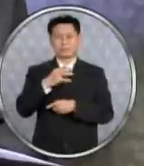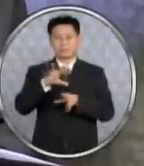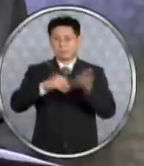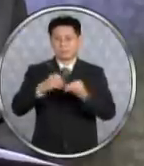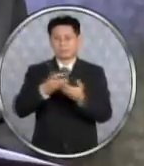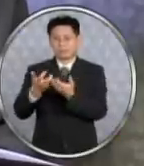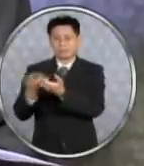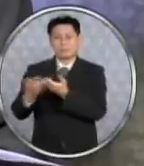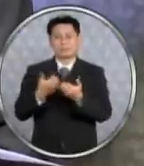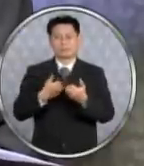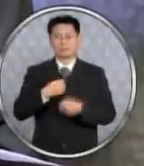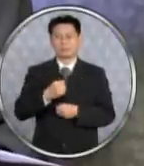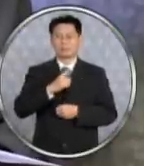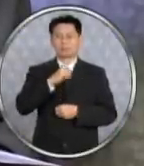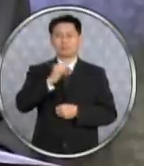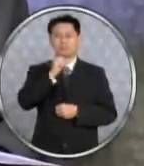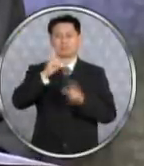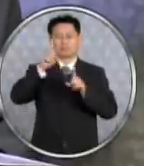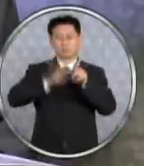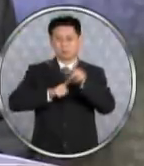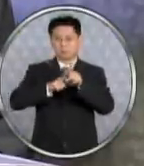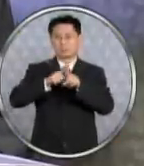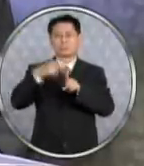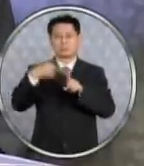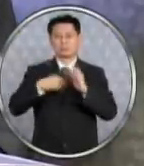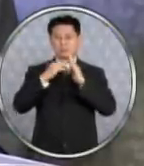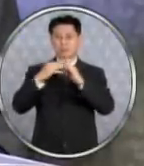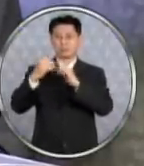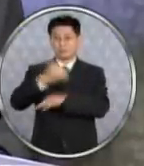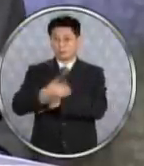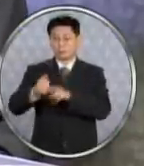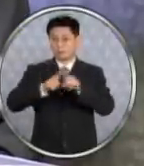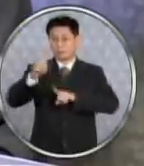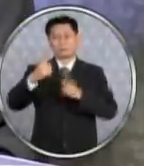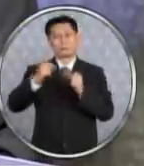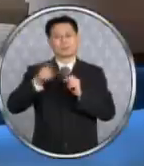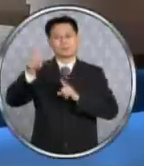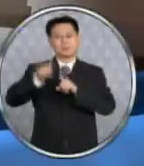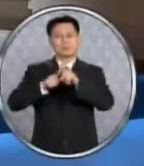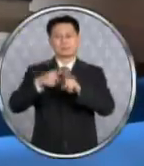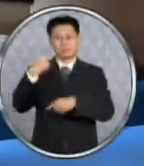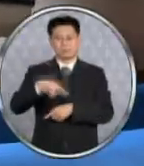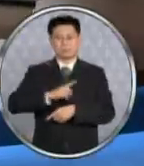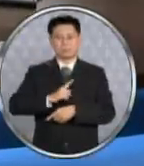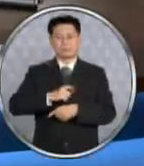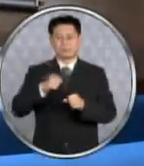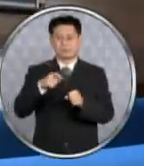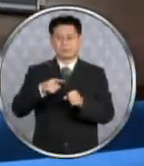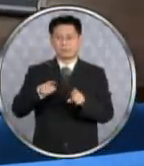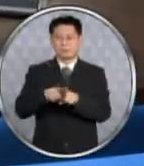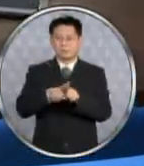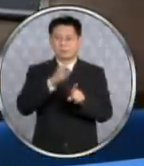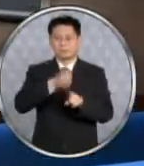富差距和城乡差距。我要减轻受薪阶级的租税负担，提高资本利得的税务比